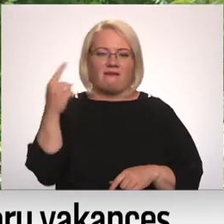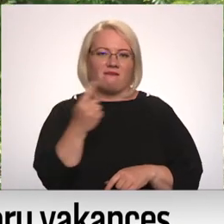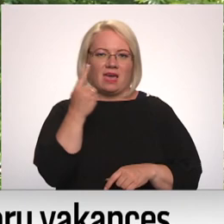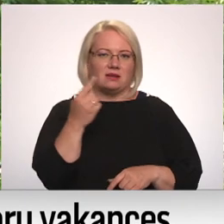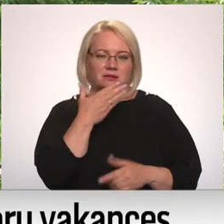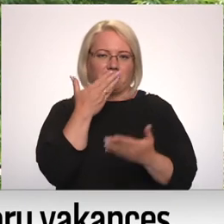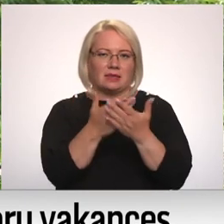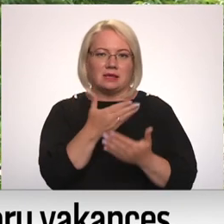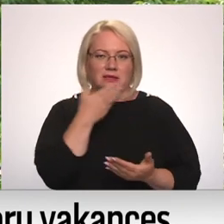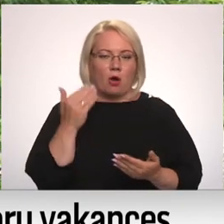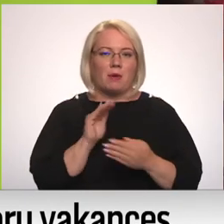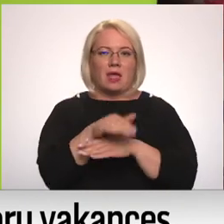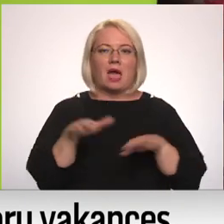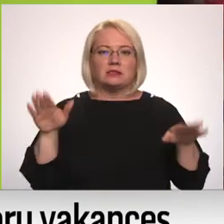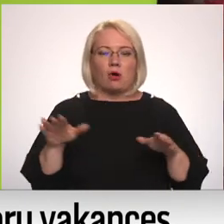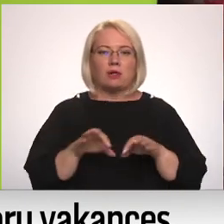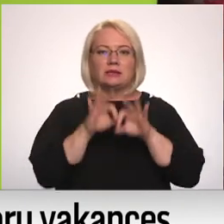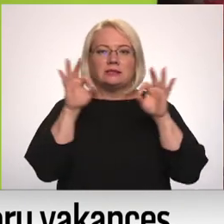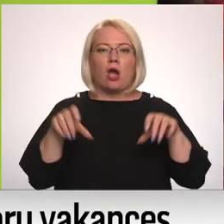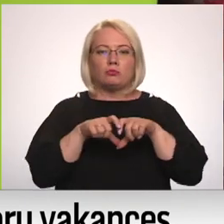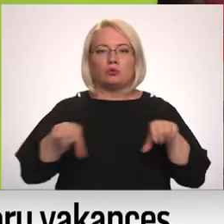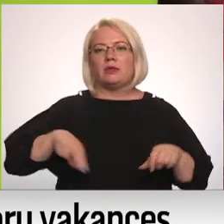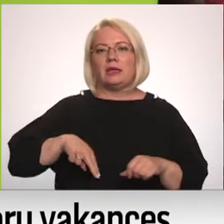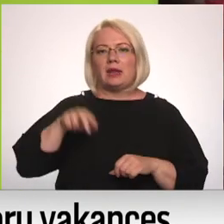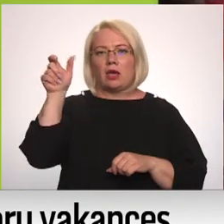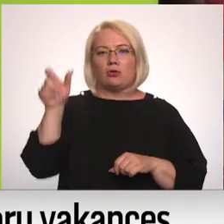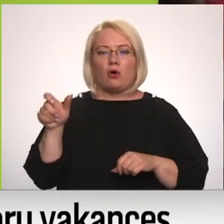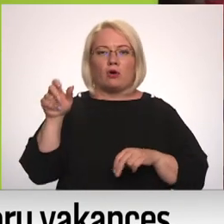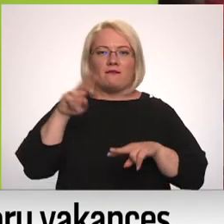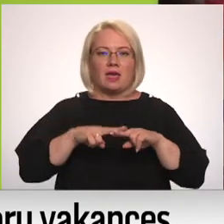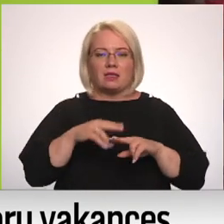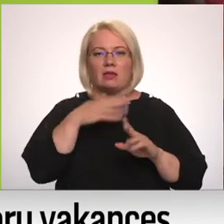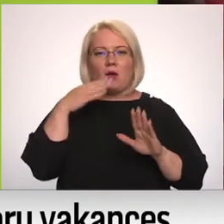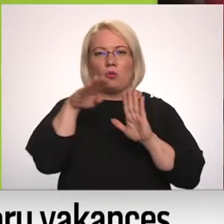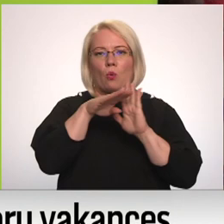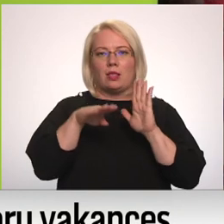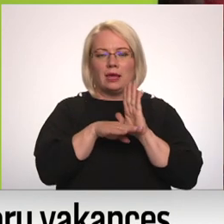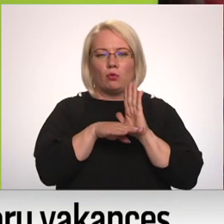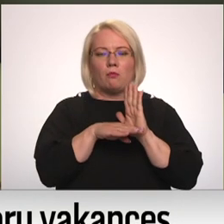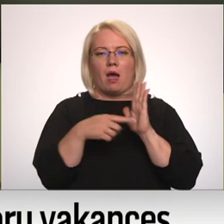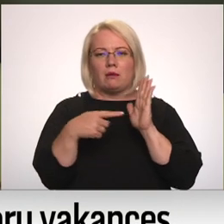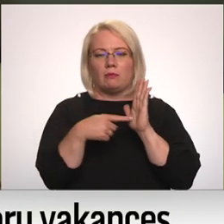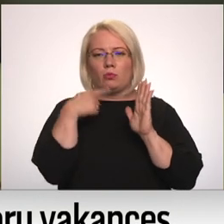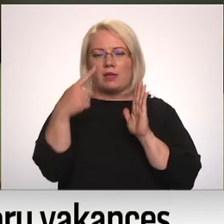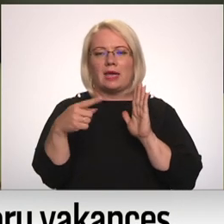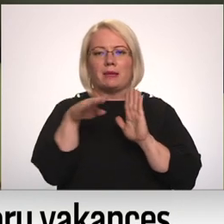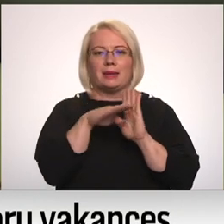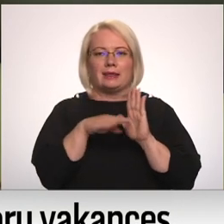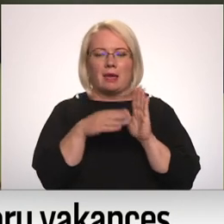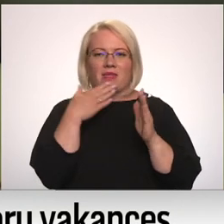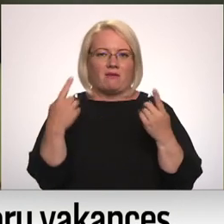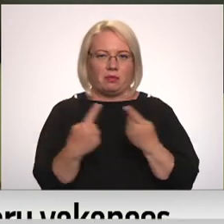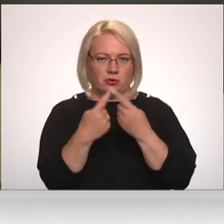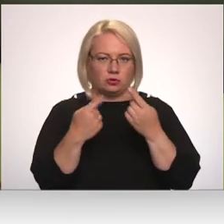pretendenti Aizkraukles pagasts sākumskolas direktoru vietai nesot atbilduši nolikumā izvirzītajiem kritērijiem. Mēs saskārāmies ar